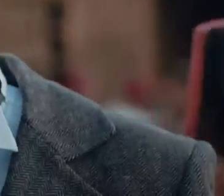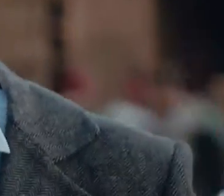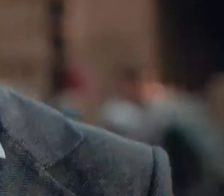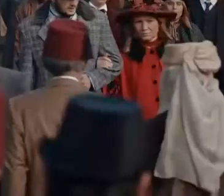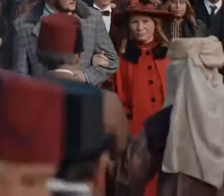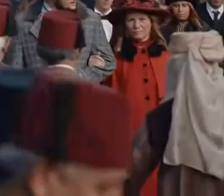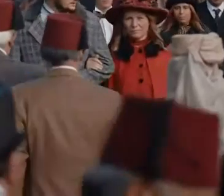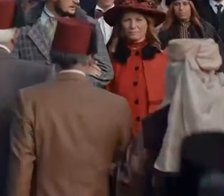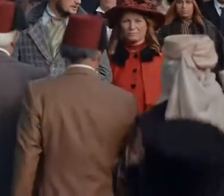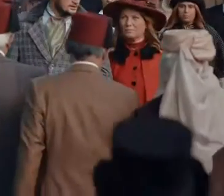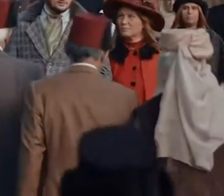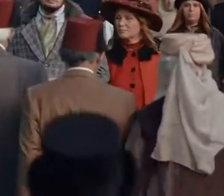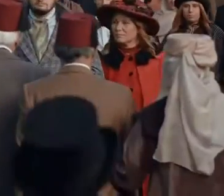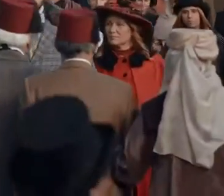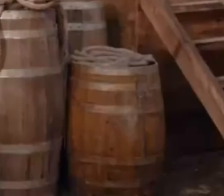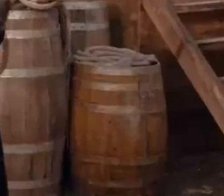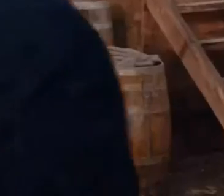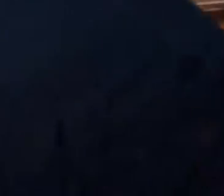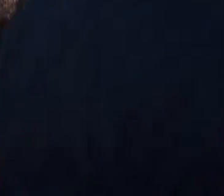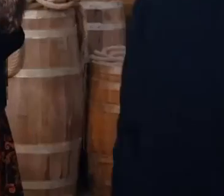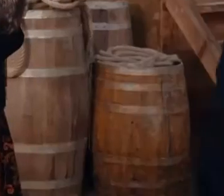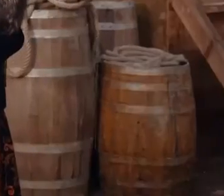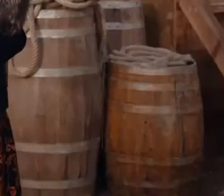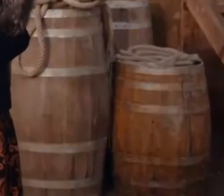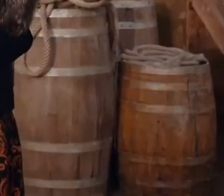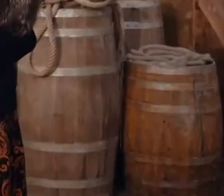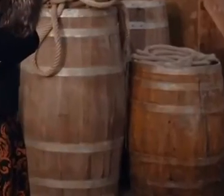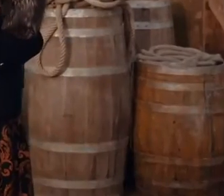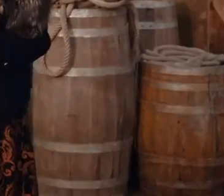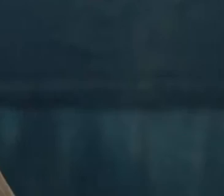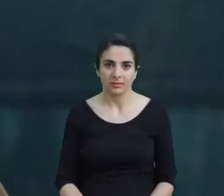şapkasını tekrar taktı. Kalabalığın arasında kayboldu.